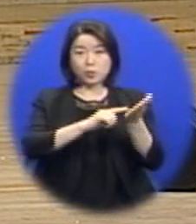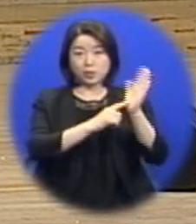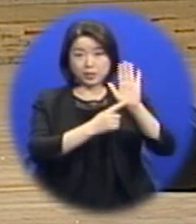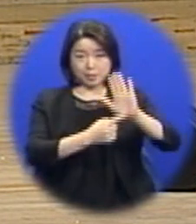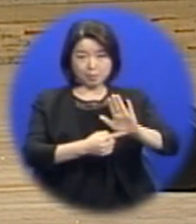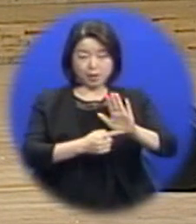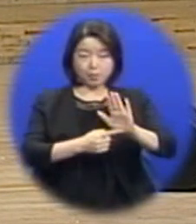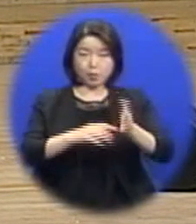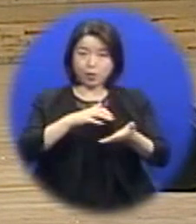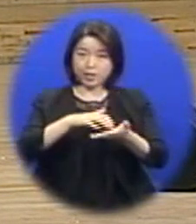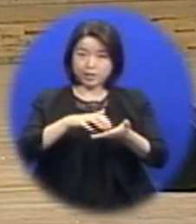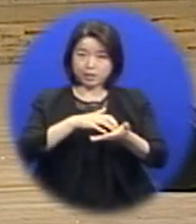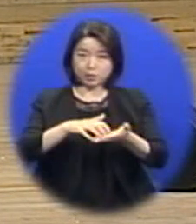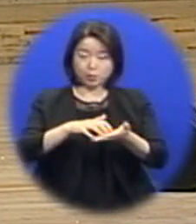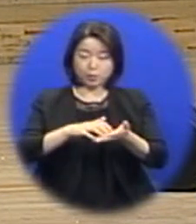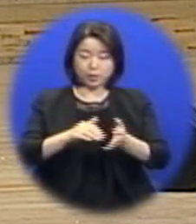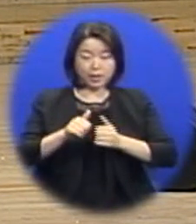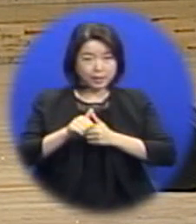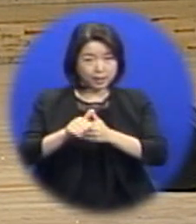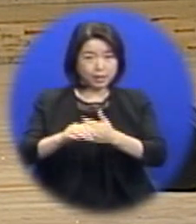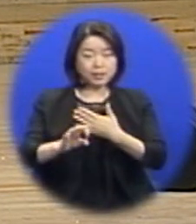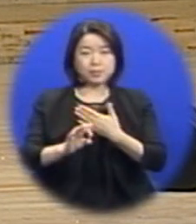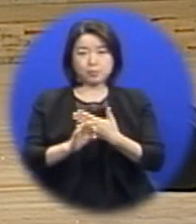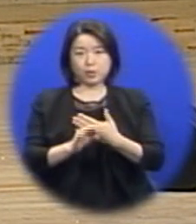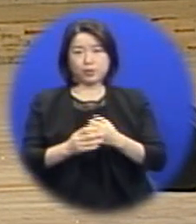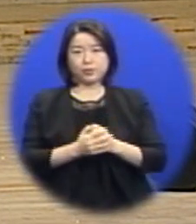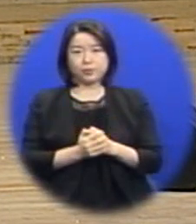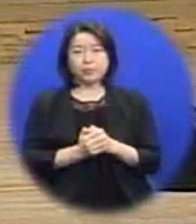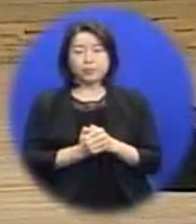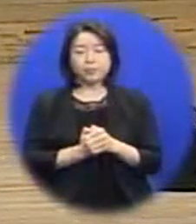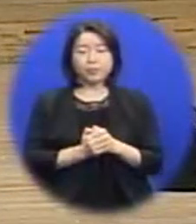통계, 최근의 통계에 의하면